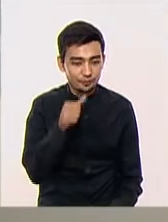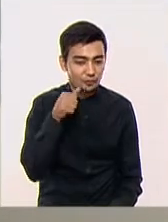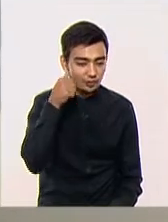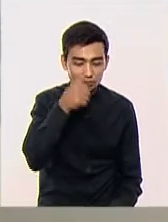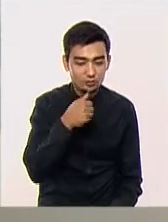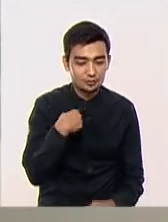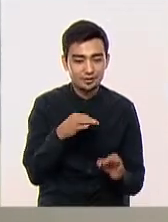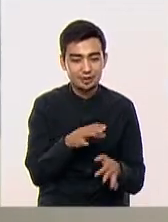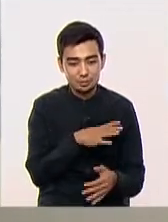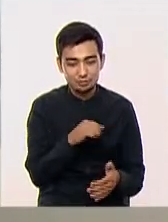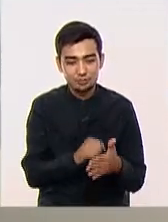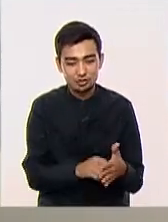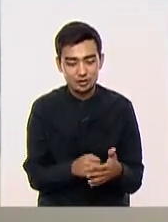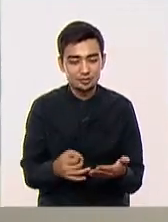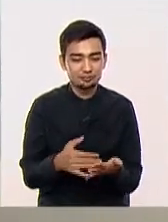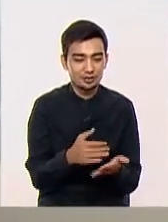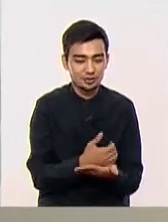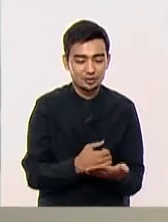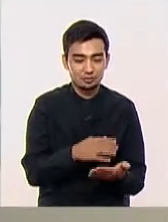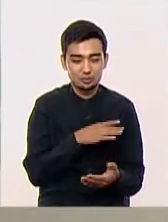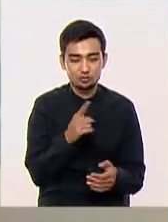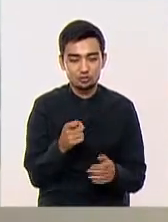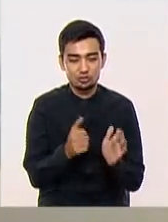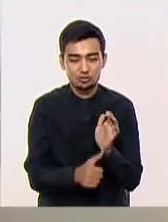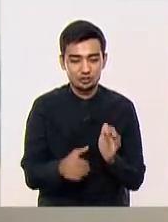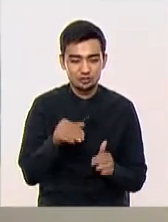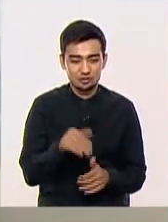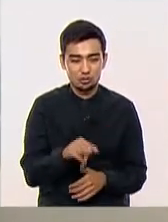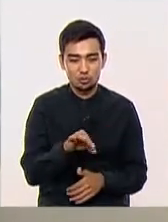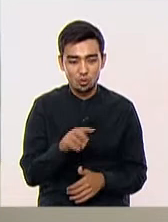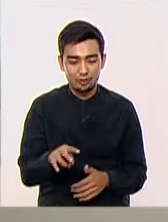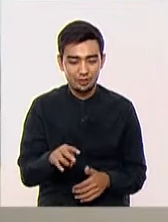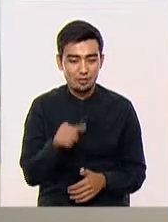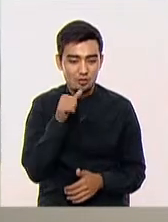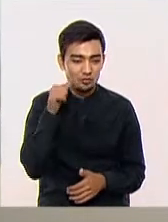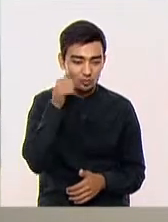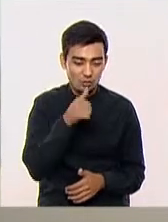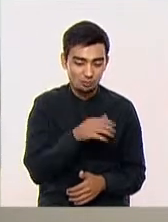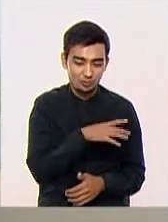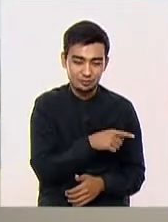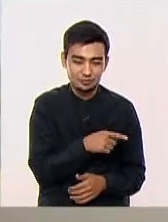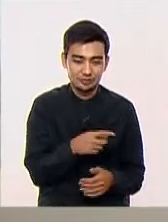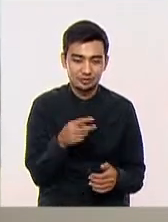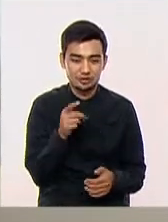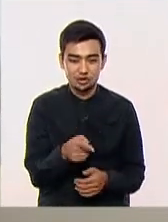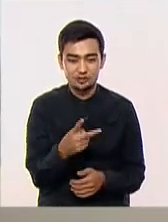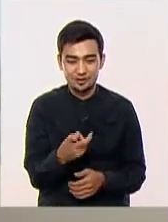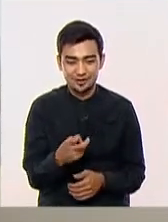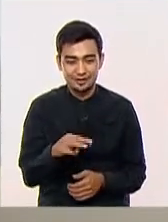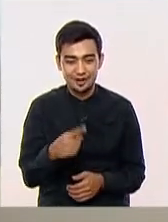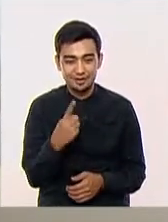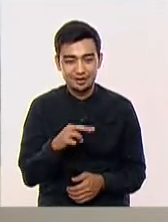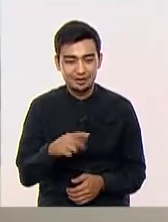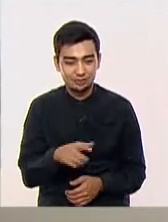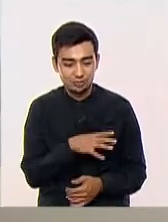На сегодняшний день собрано более 160 тысяч тонн люцерны. В прошлом году она стоила 1200 тенге за килограмм.